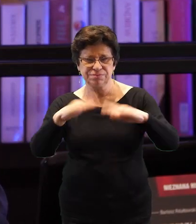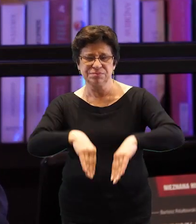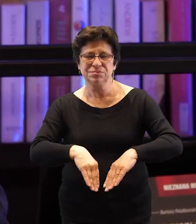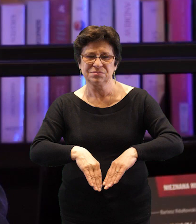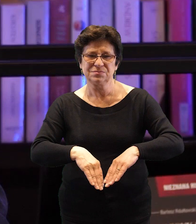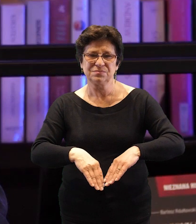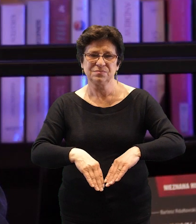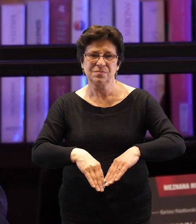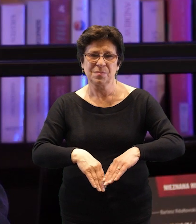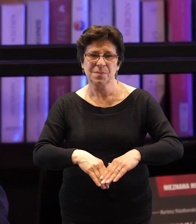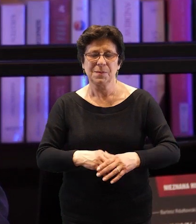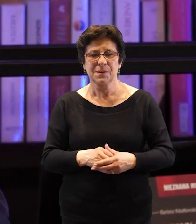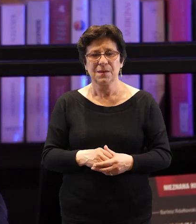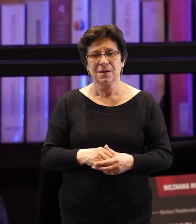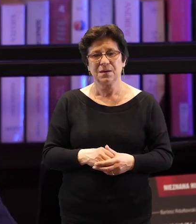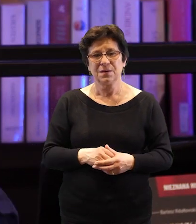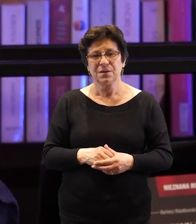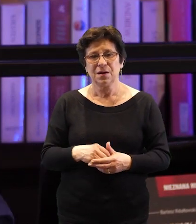nam się